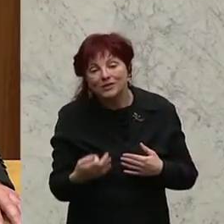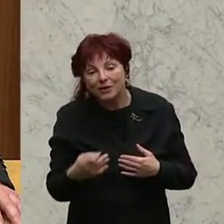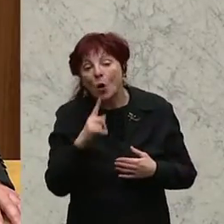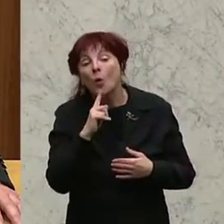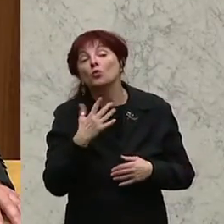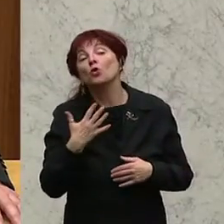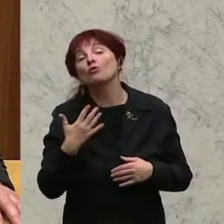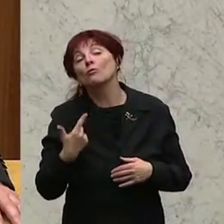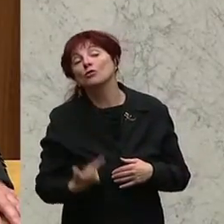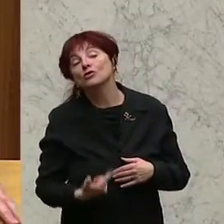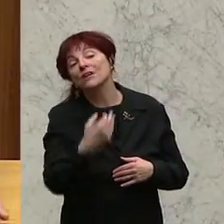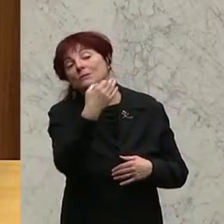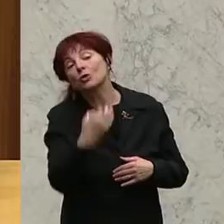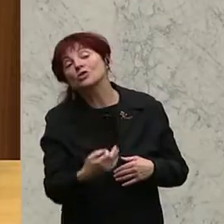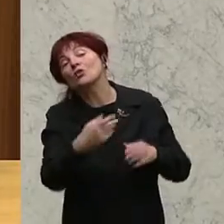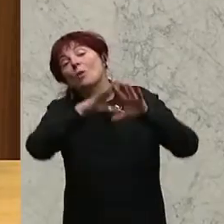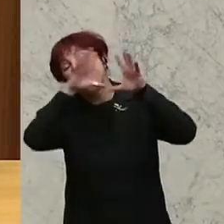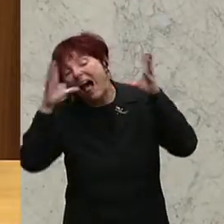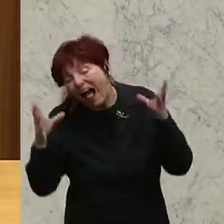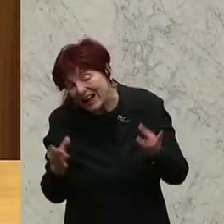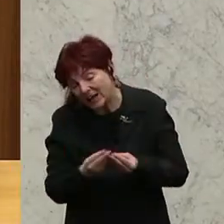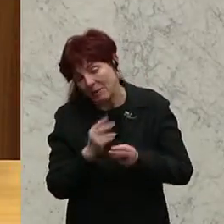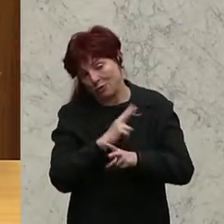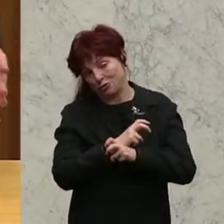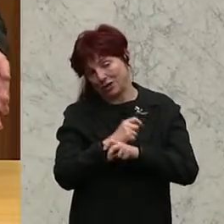allgemeinen Finanzmitteln. Aber damit,